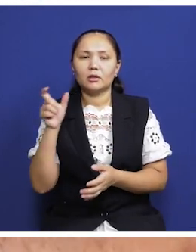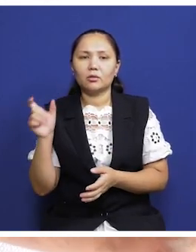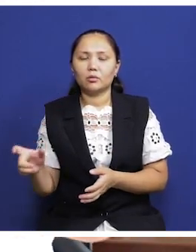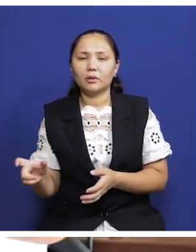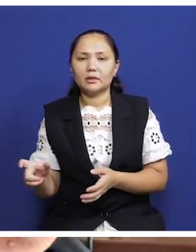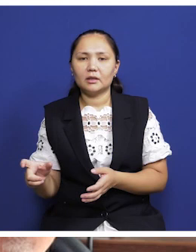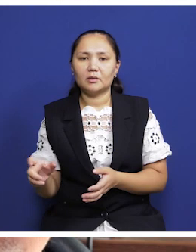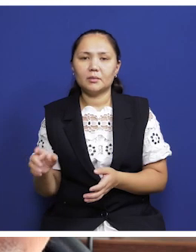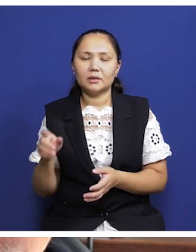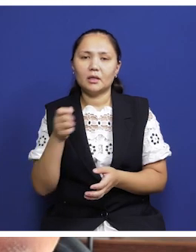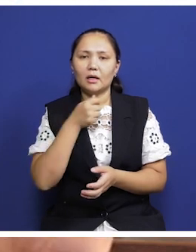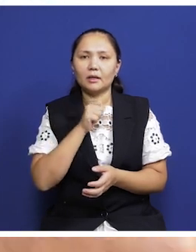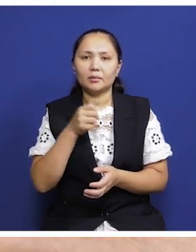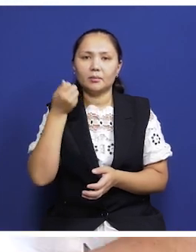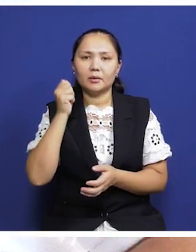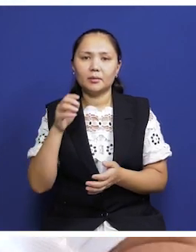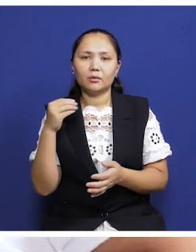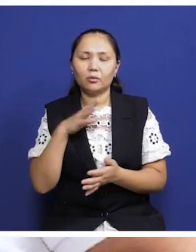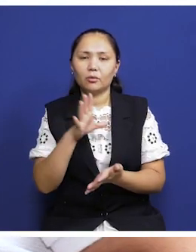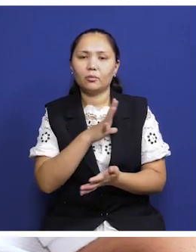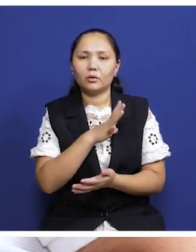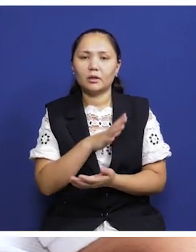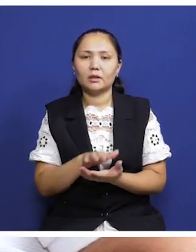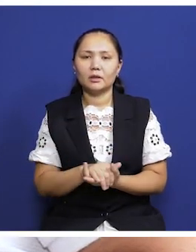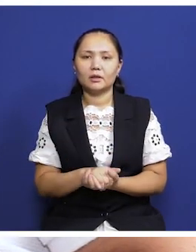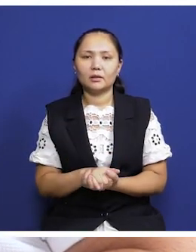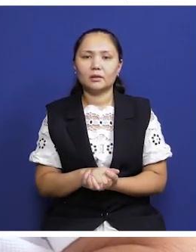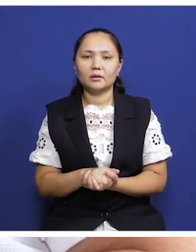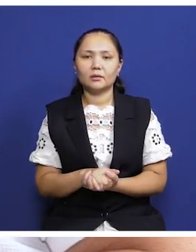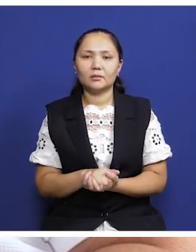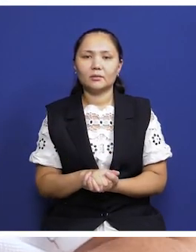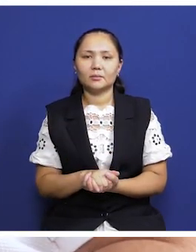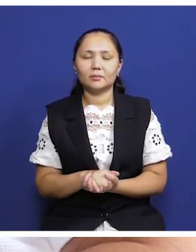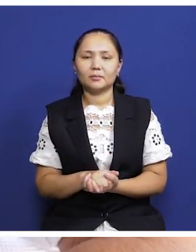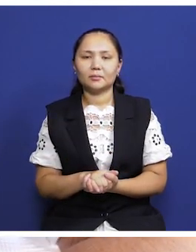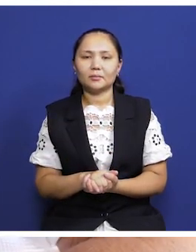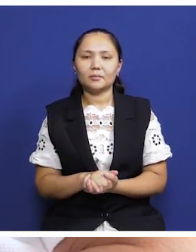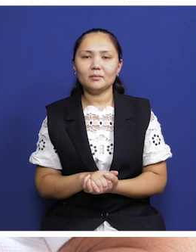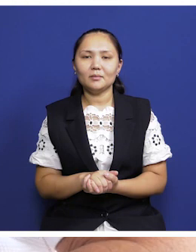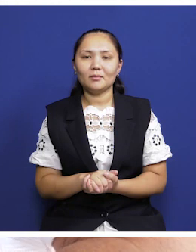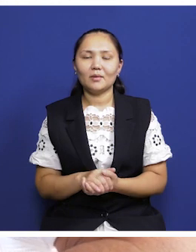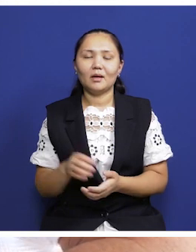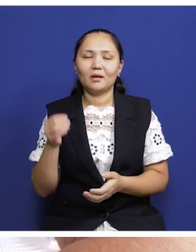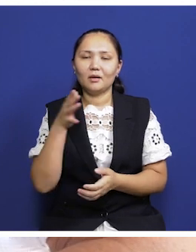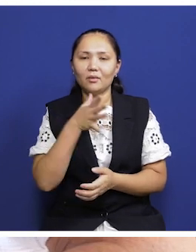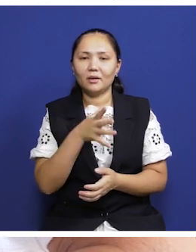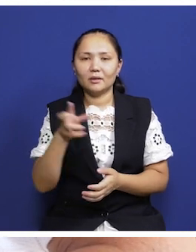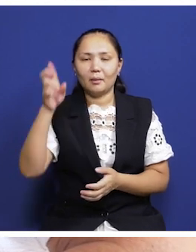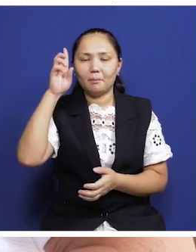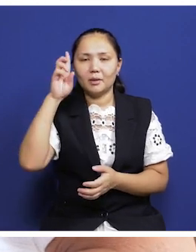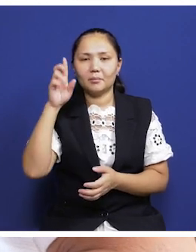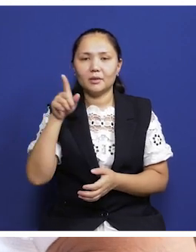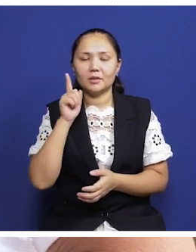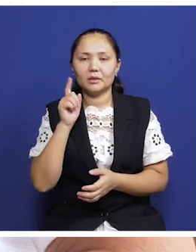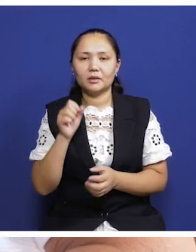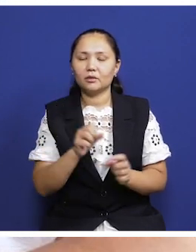қазір бізде қарттар көбейіп кетті, жастар азайып кетті деп айта алмаймын. Иә, бірақ ол қай уақытта болмасын, енді білім қойған жасты ауылда ұстап